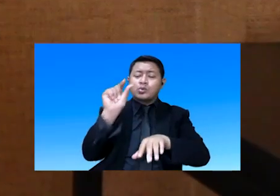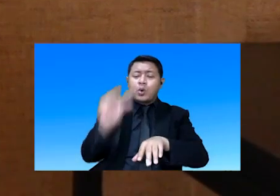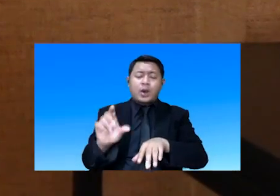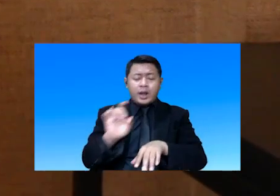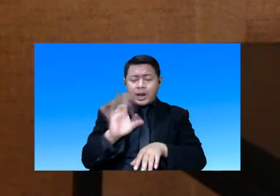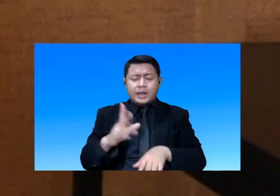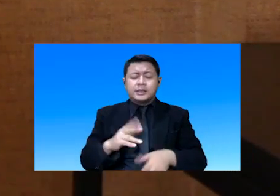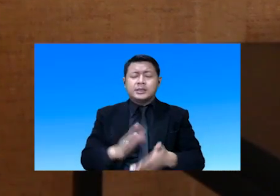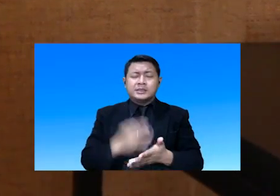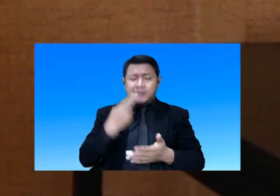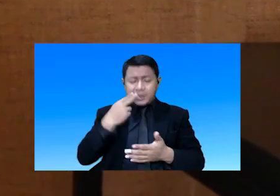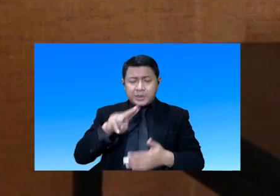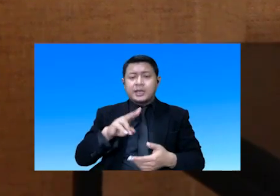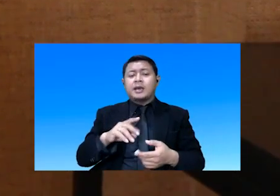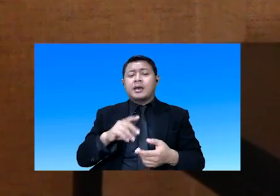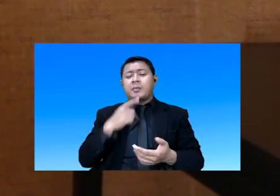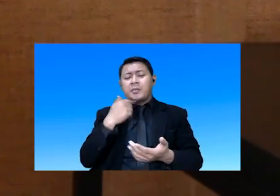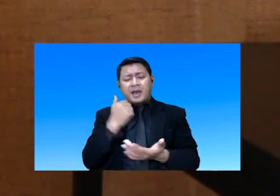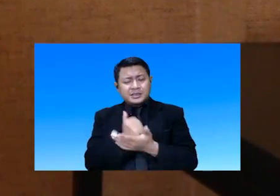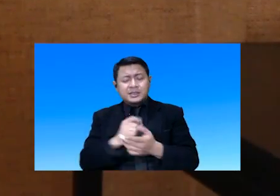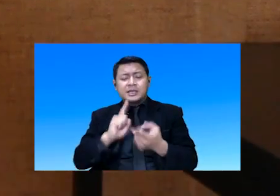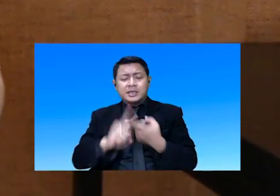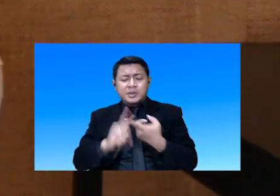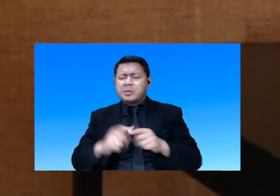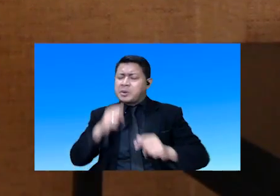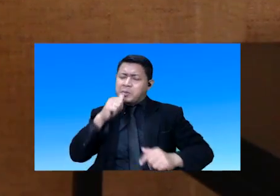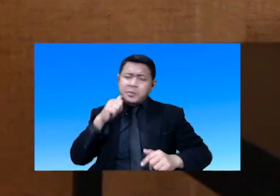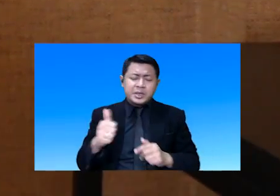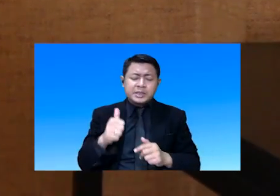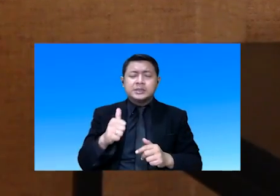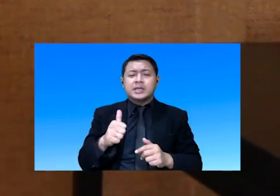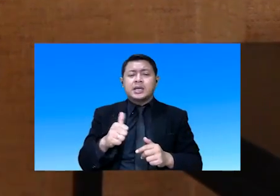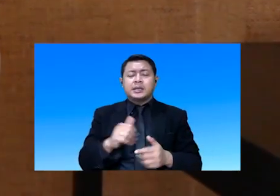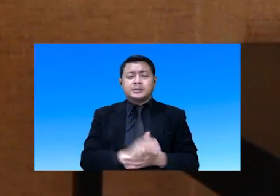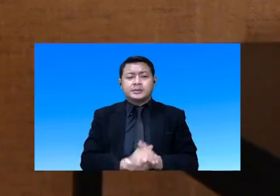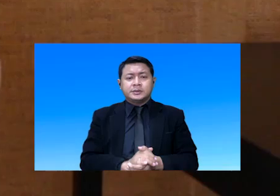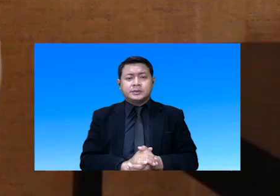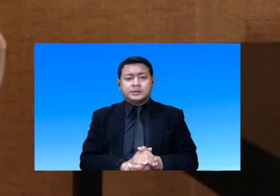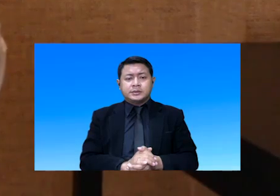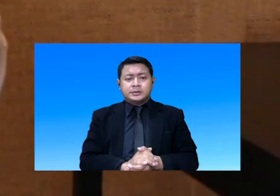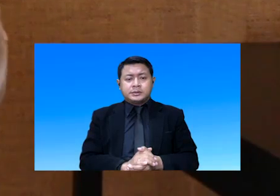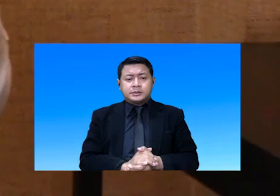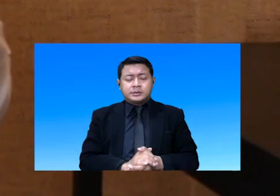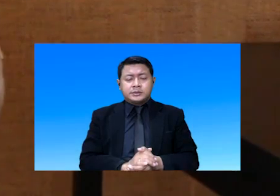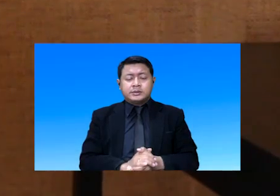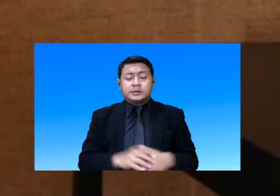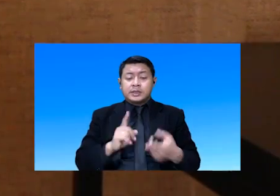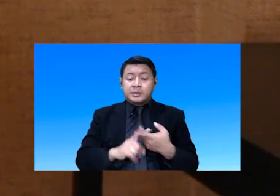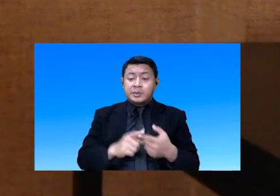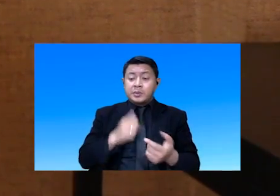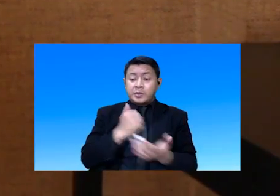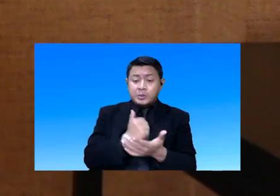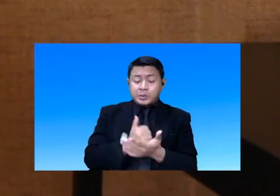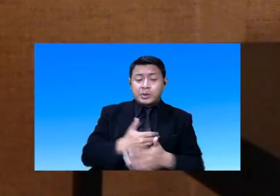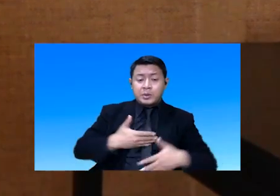yakin pasti teman-teman bisa gitu ya, apapun profesinya pasti bisa menemukan itu, menemukan titik di mana teman-teman benar-benar merasa oh ini